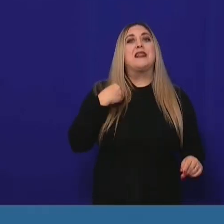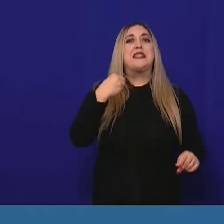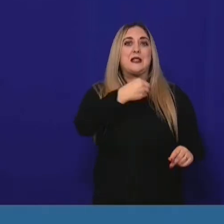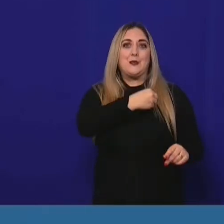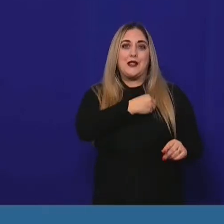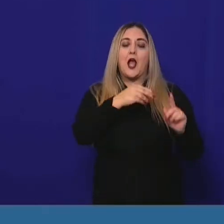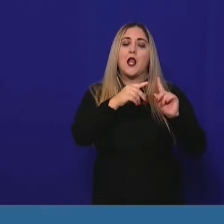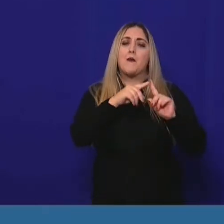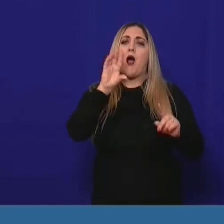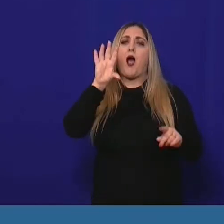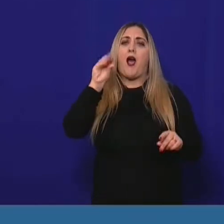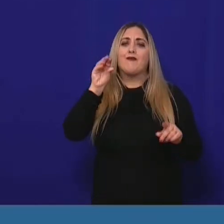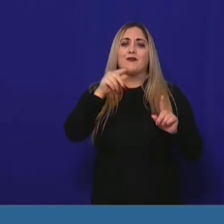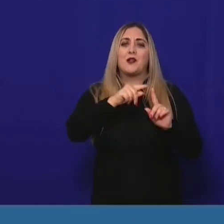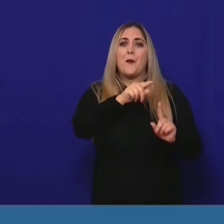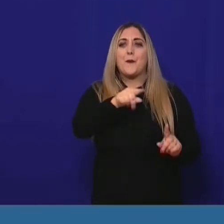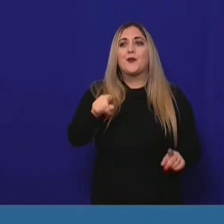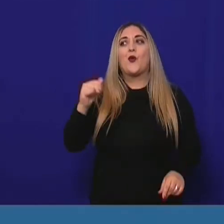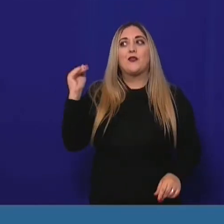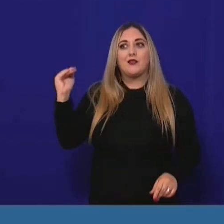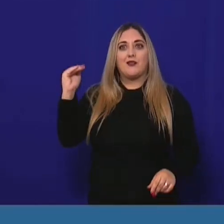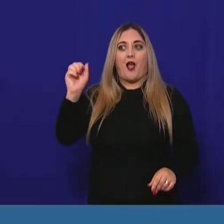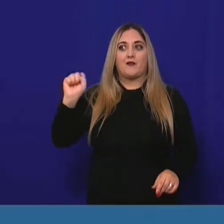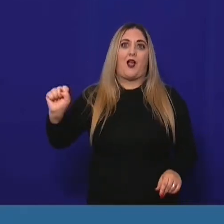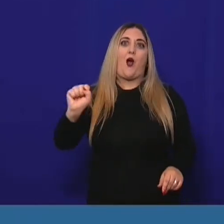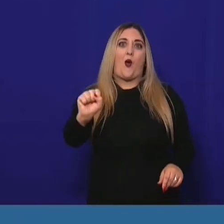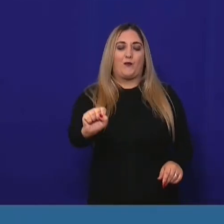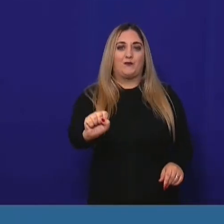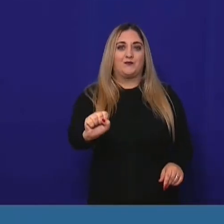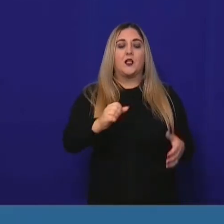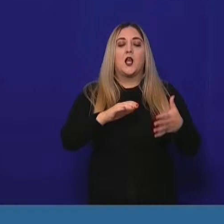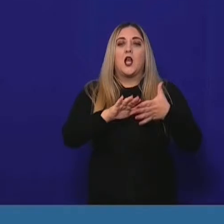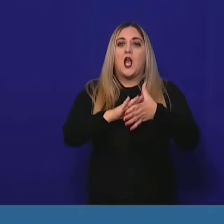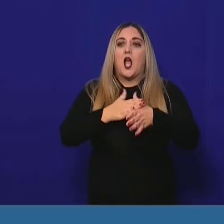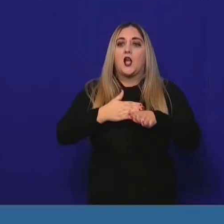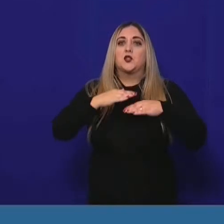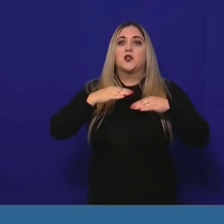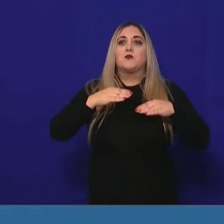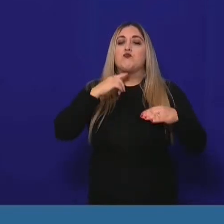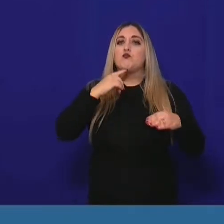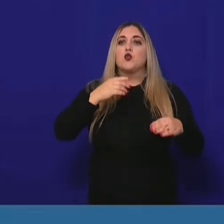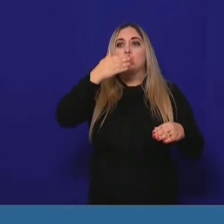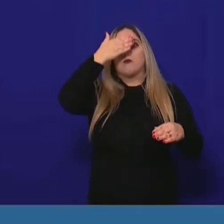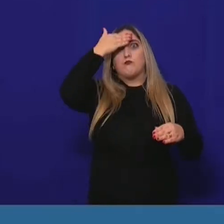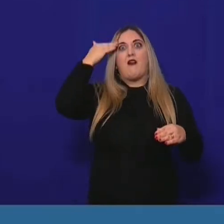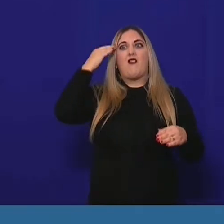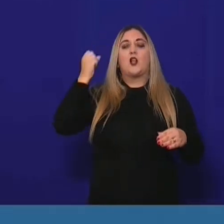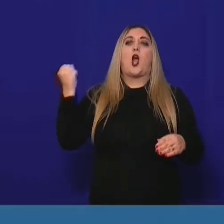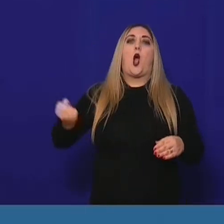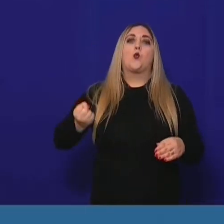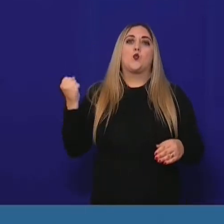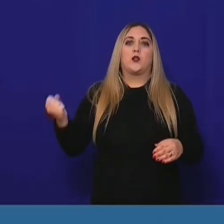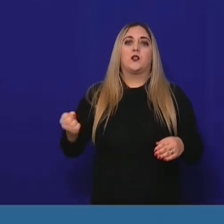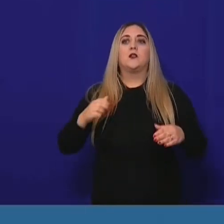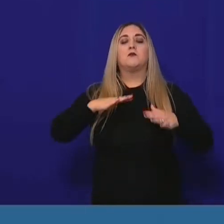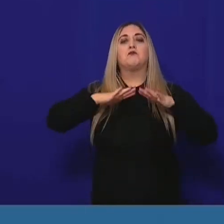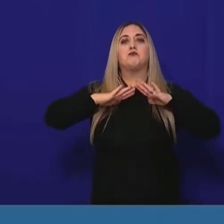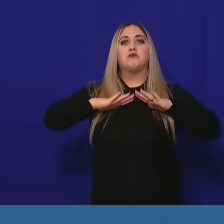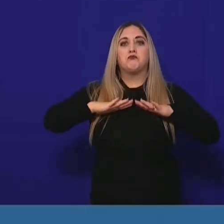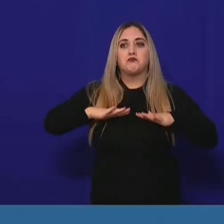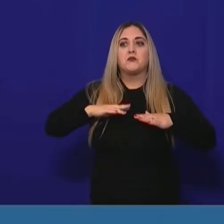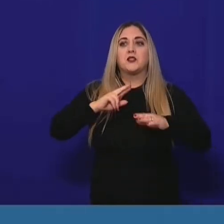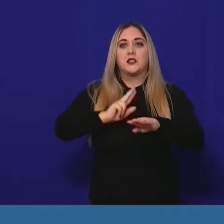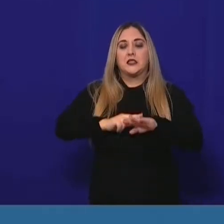imma għandna numru kbir minnhom li qiegħed propju fid-dar tagħhom għaliex huma ikollhom is-sintomi li jkunu ħfief u allura hemmhekk jistgħu